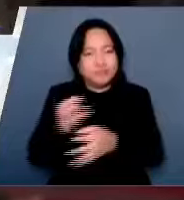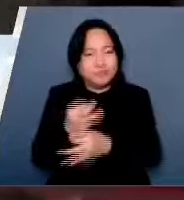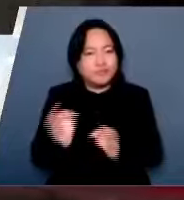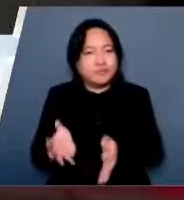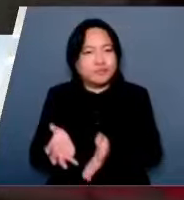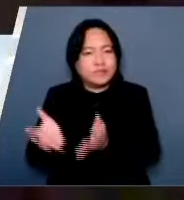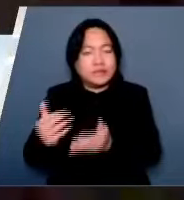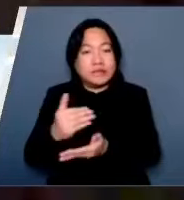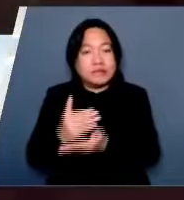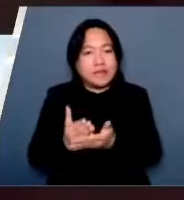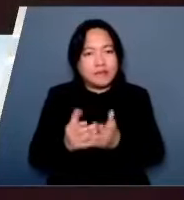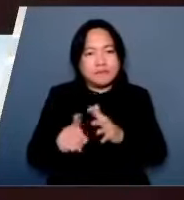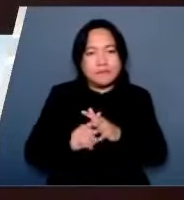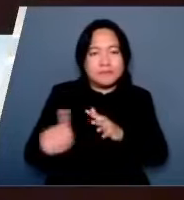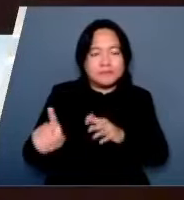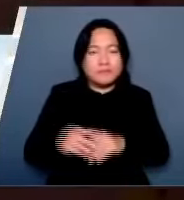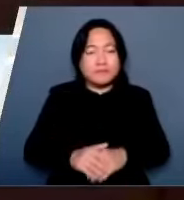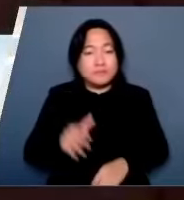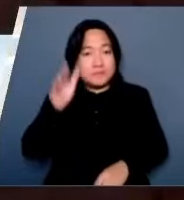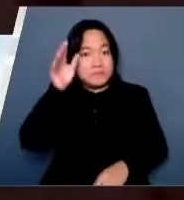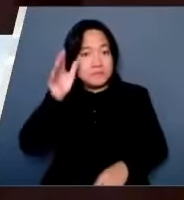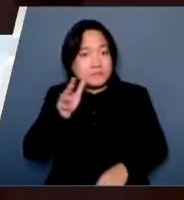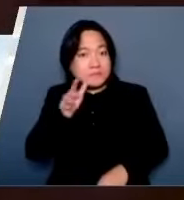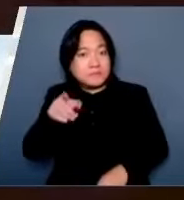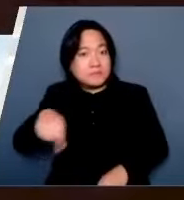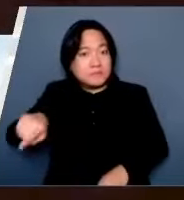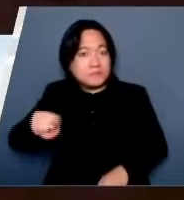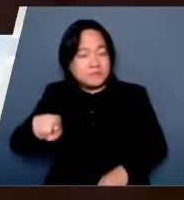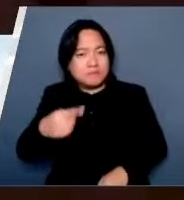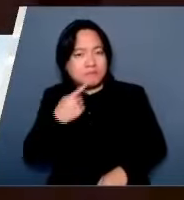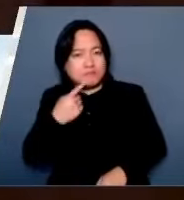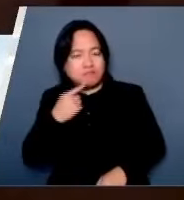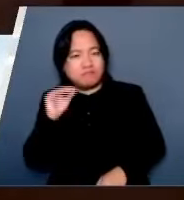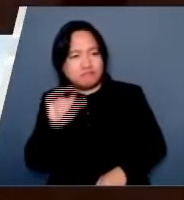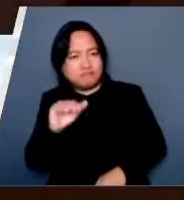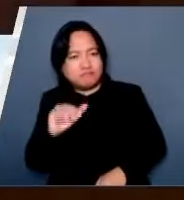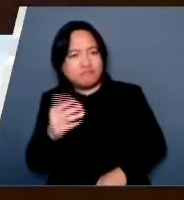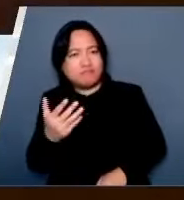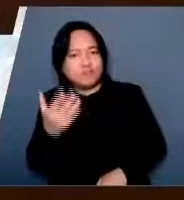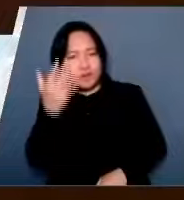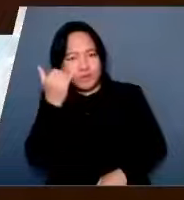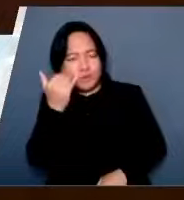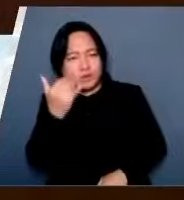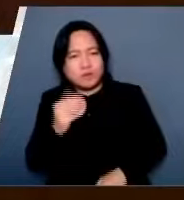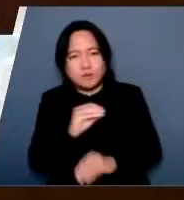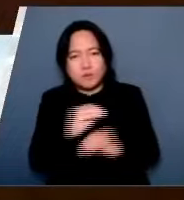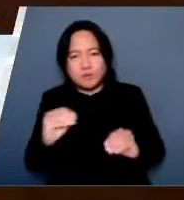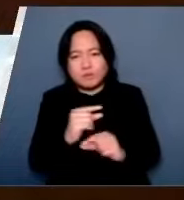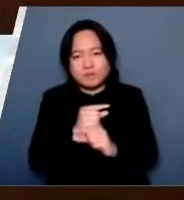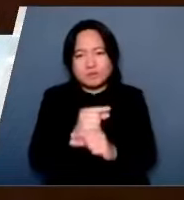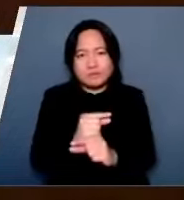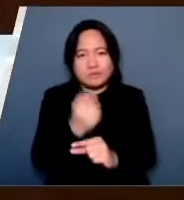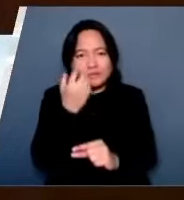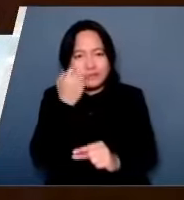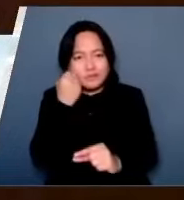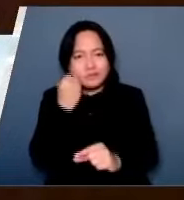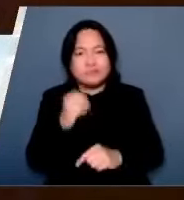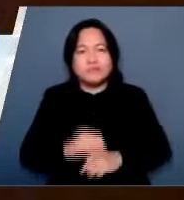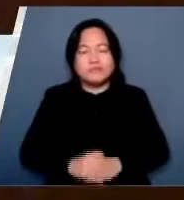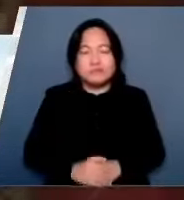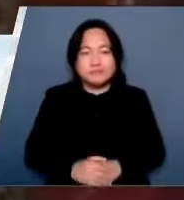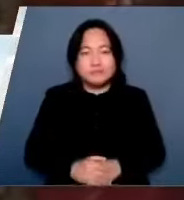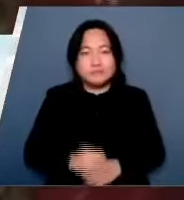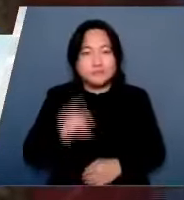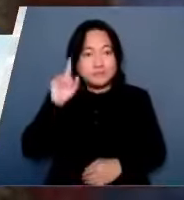biktima ang insidente sa kakulangan umano ng seguridad sa lugar. Nangako ang kanilang state governor na mababawi nila ang mga